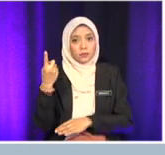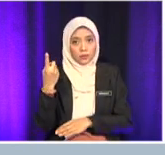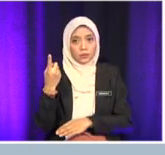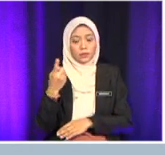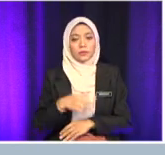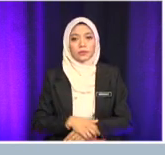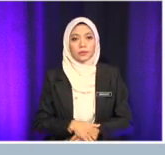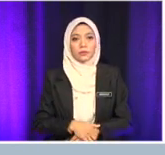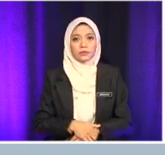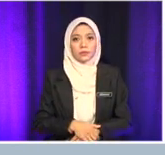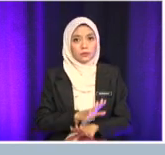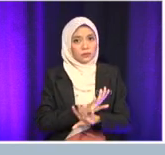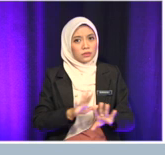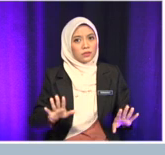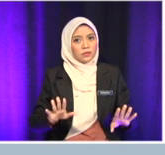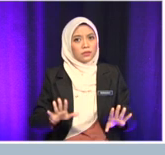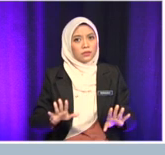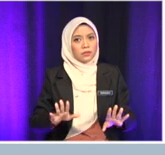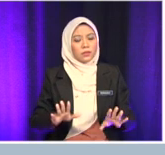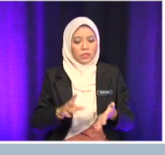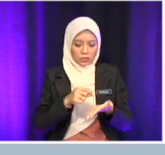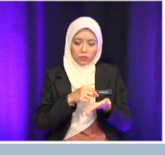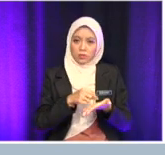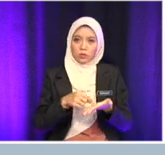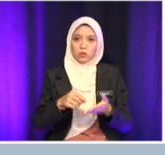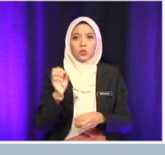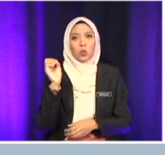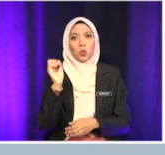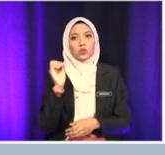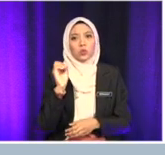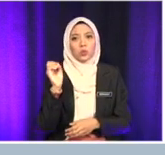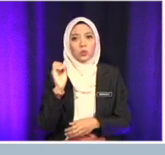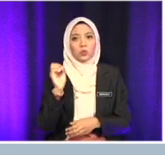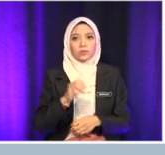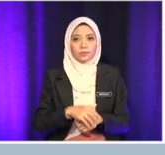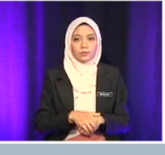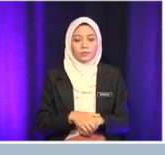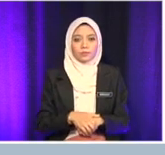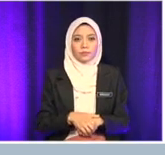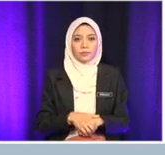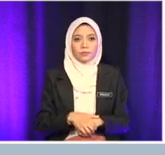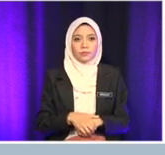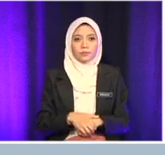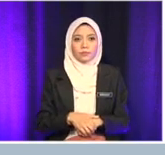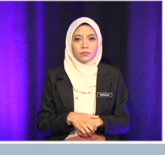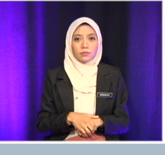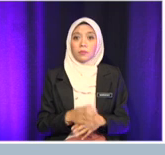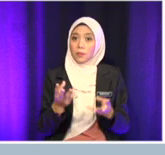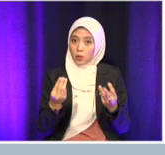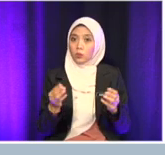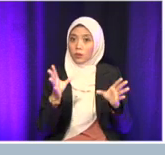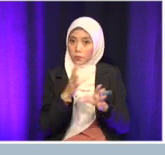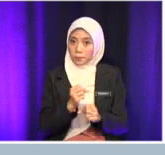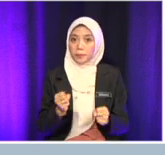elakan tinggal ruangan jawaban dengan tak menulis apapun jadi kita nak markah Kita penuh Sakinah